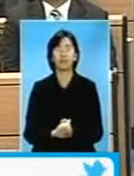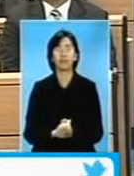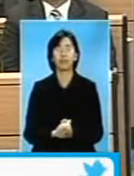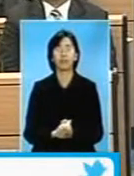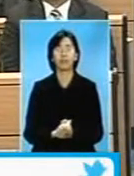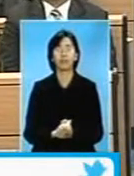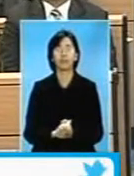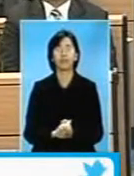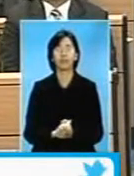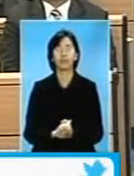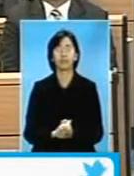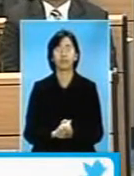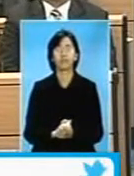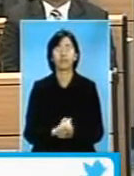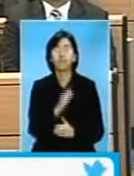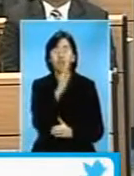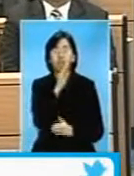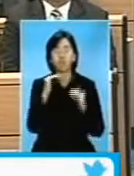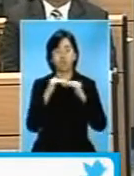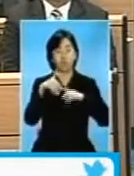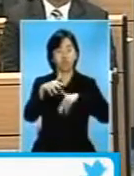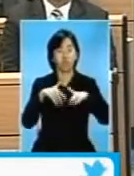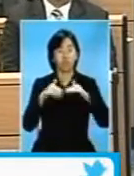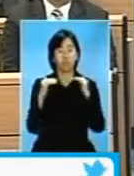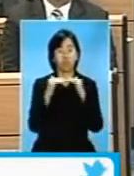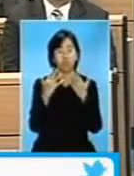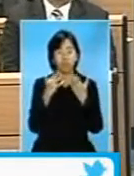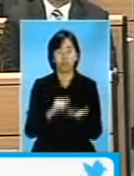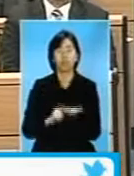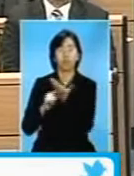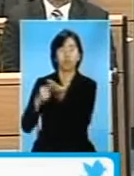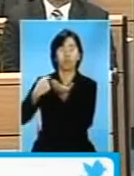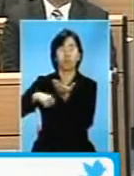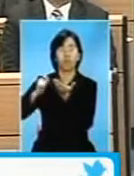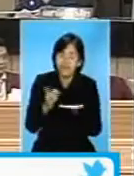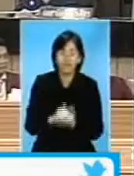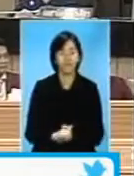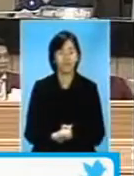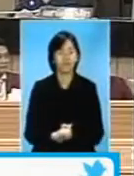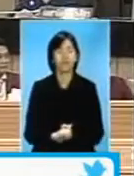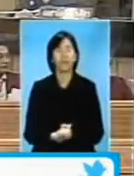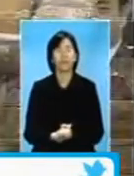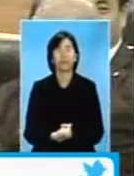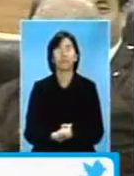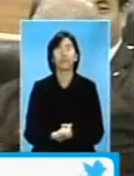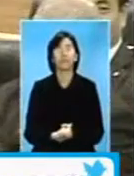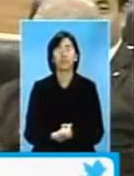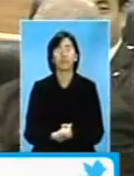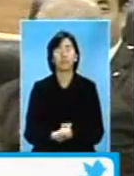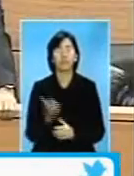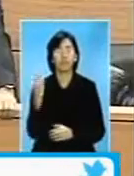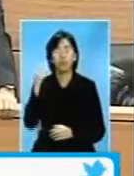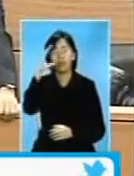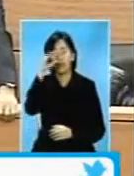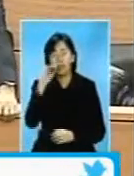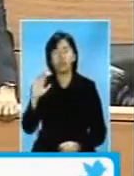ฮะก็ตอนนั้นคุณนิคมได้ขึ้นบัลลังก์มาทำหน้าที่ประธานแทนนายสมศักดิ์นะฮะระหว่างที่นายไตรรงค์อภิปร